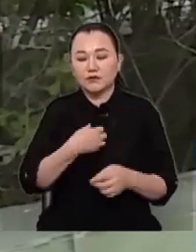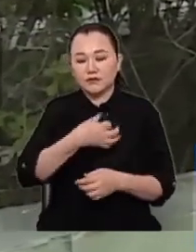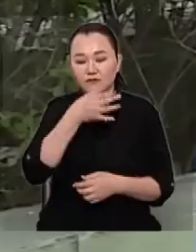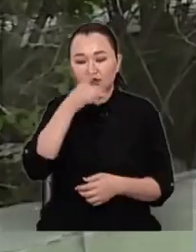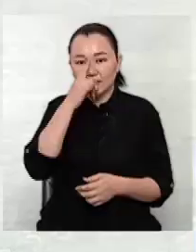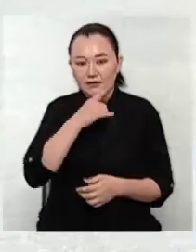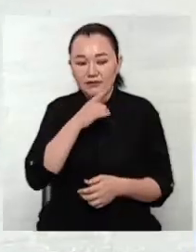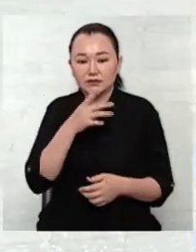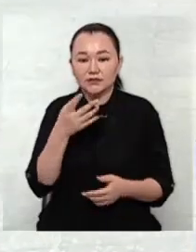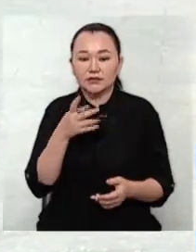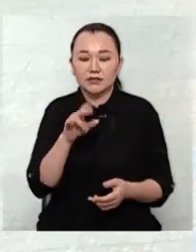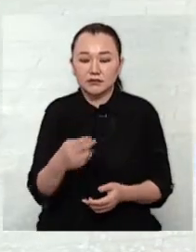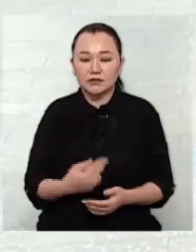болған